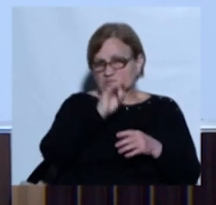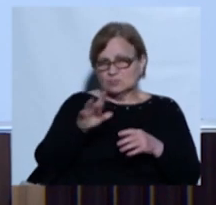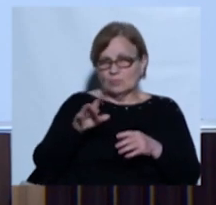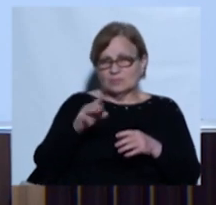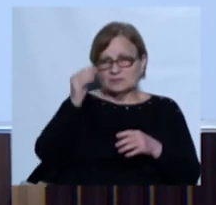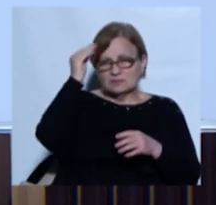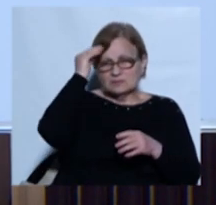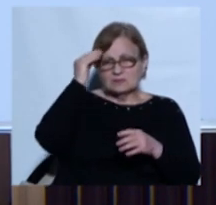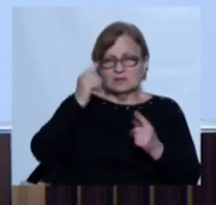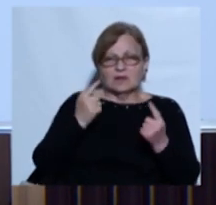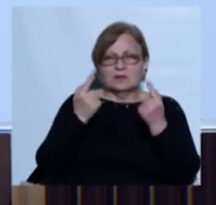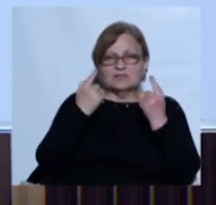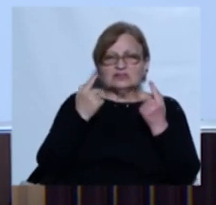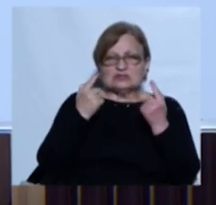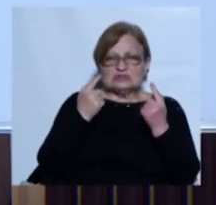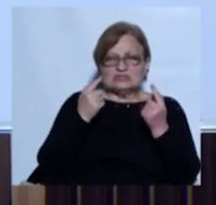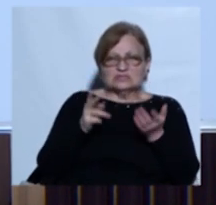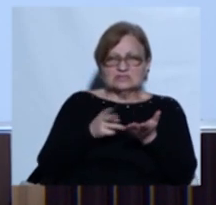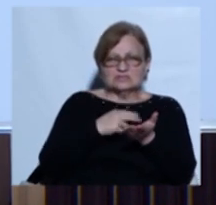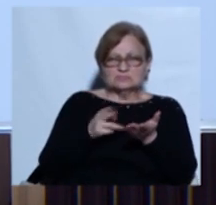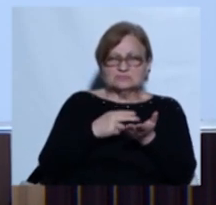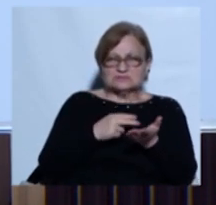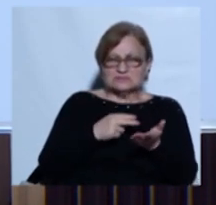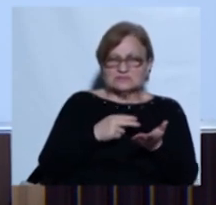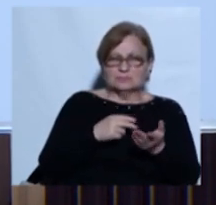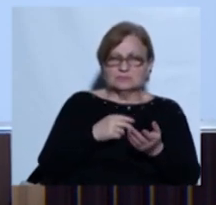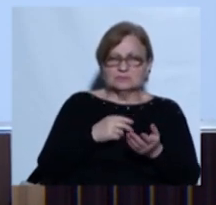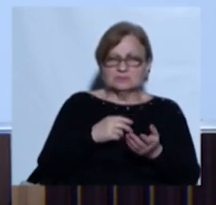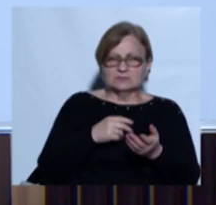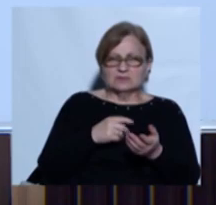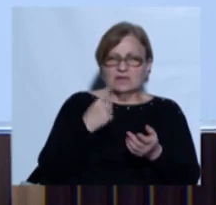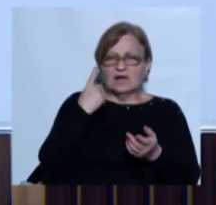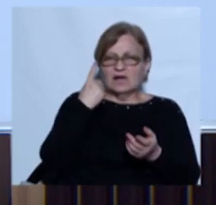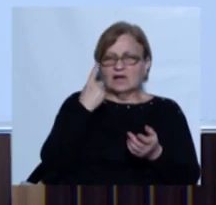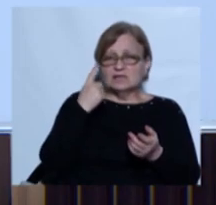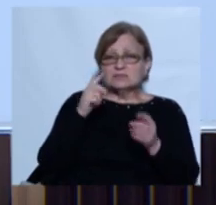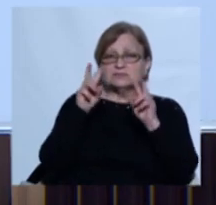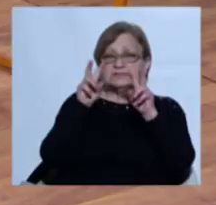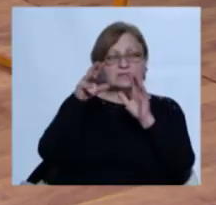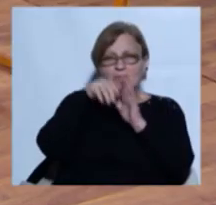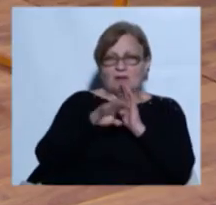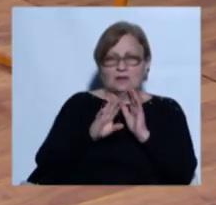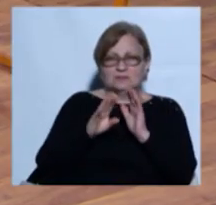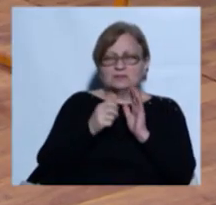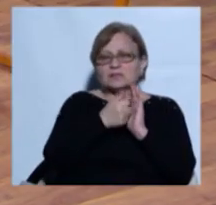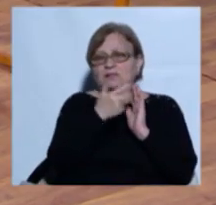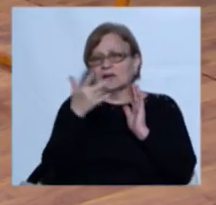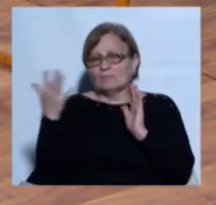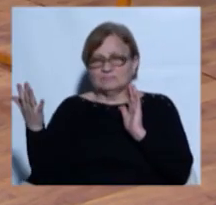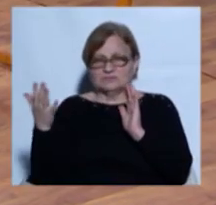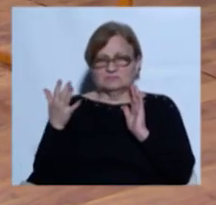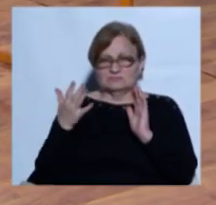იდეას, რომ დიდი წიგნები და დიდი ნაწარმოებები ერთ თემაზე არ გვაფიქრებენ. და ამ